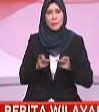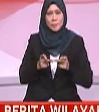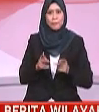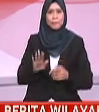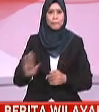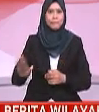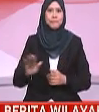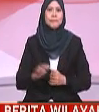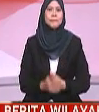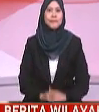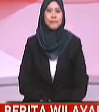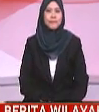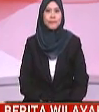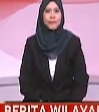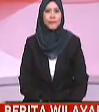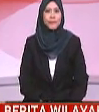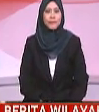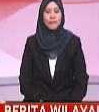sekitarnya.